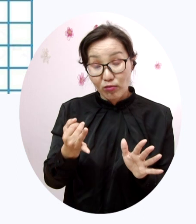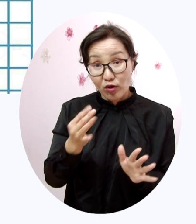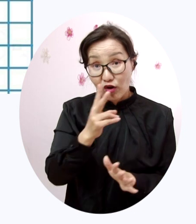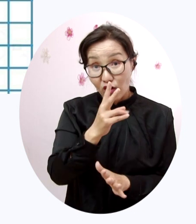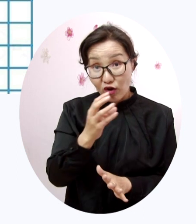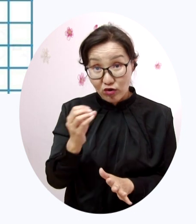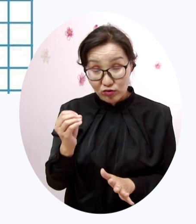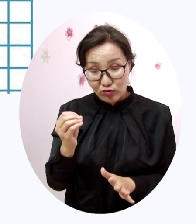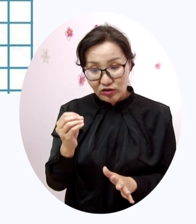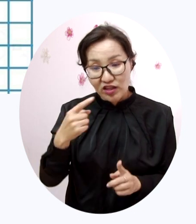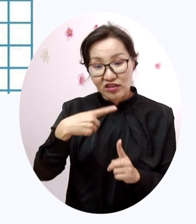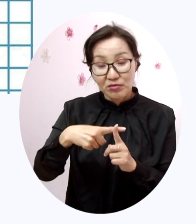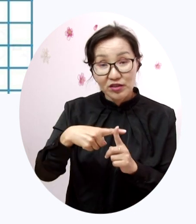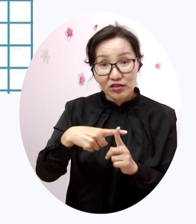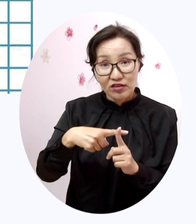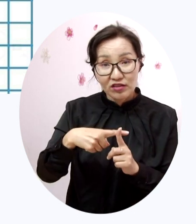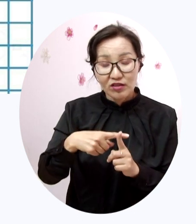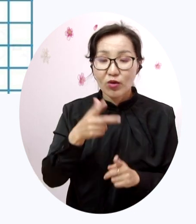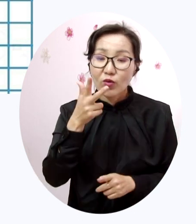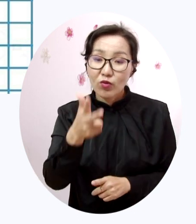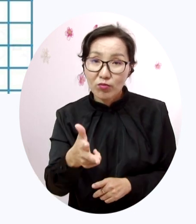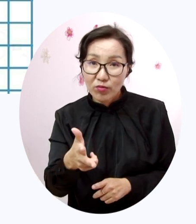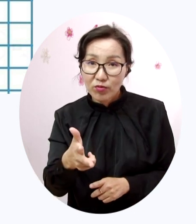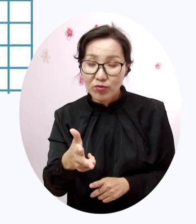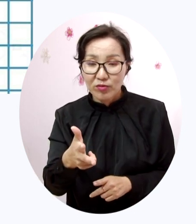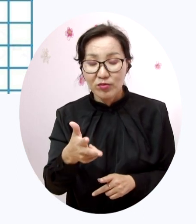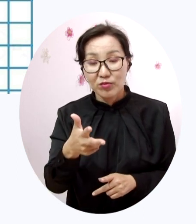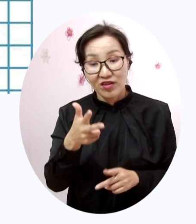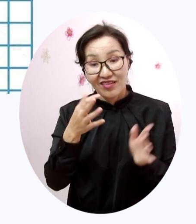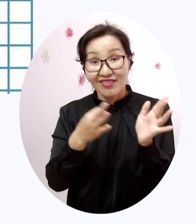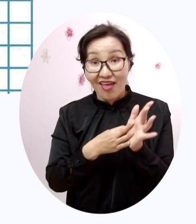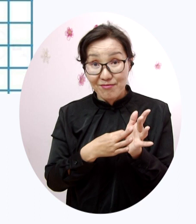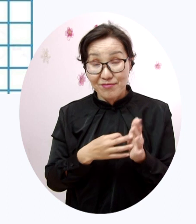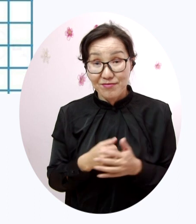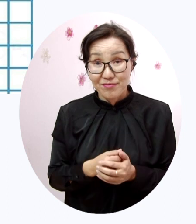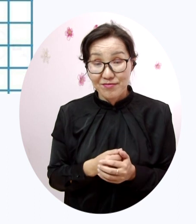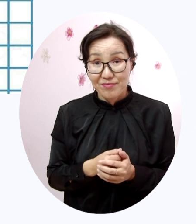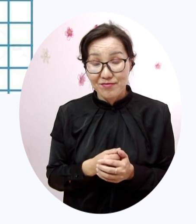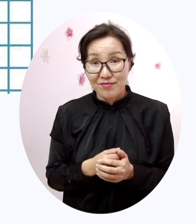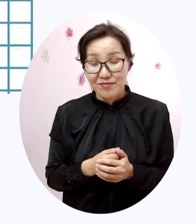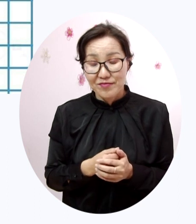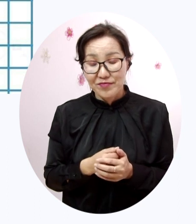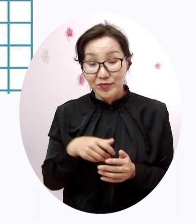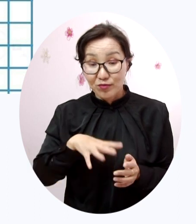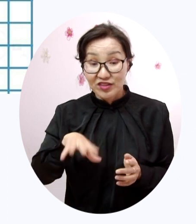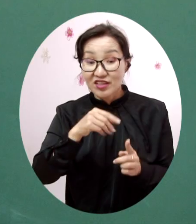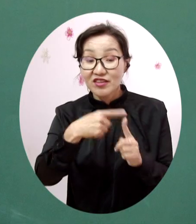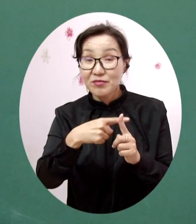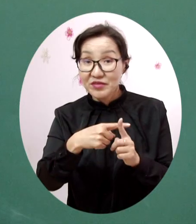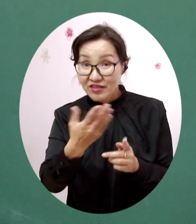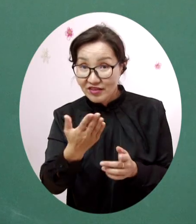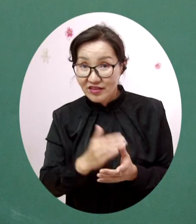7200 дээр нэмэх нь 3008. За бүгд дэвтэртээ өчид нэмээ.